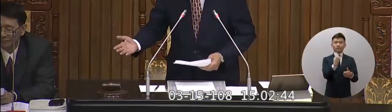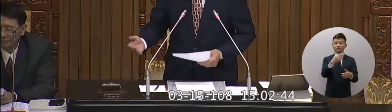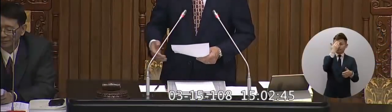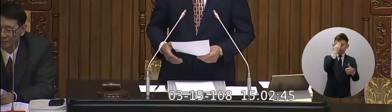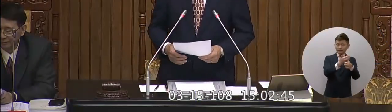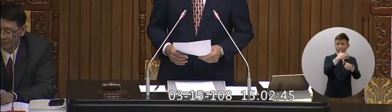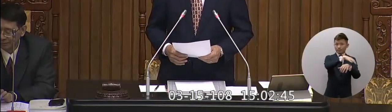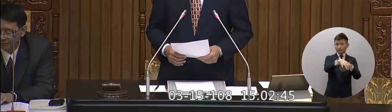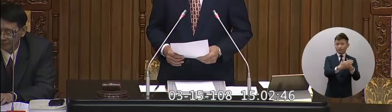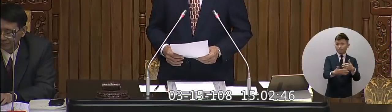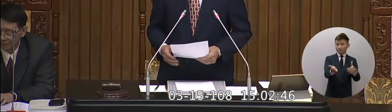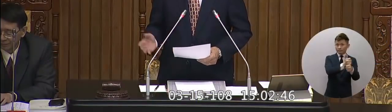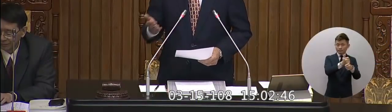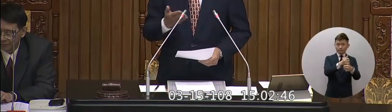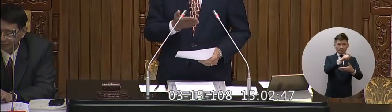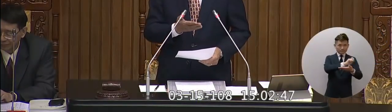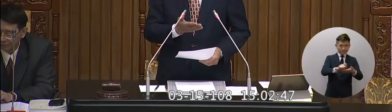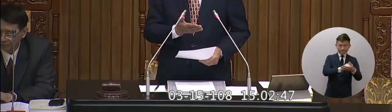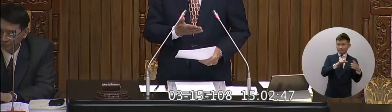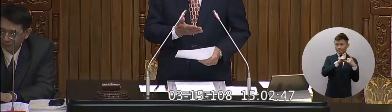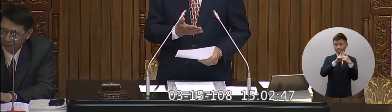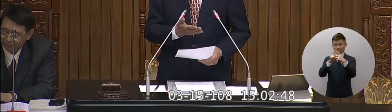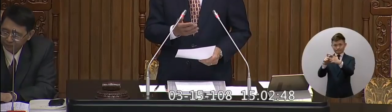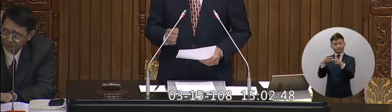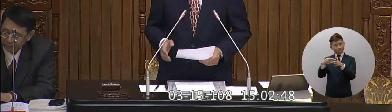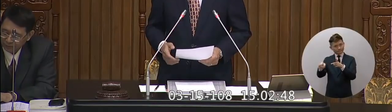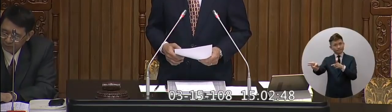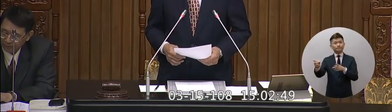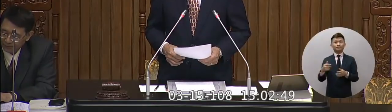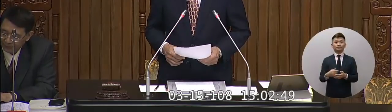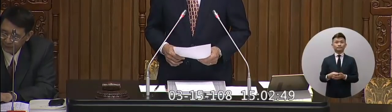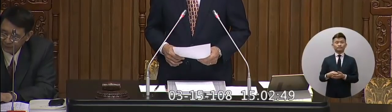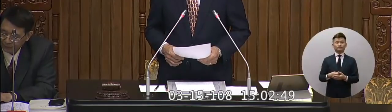拜托环保署能够书面答复高路移用委